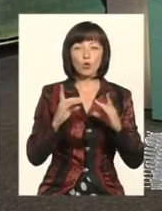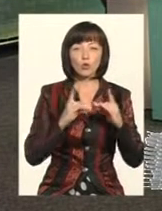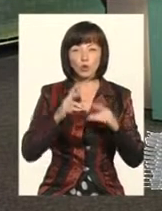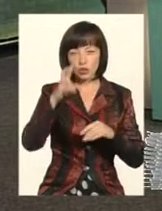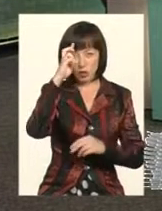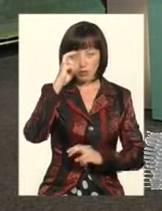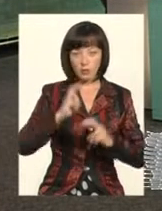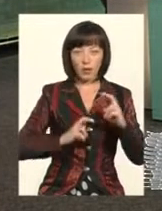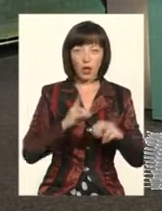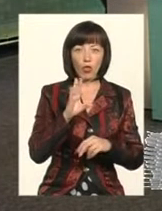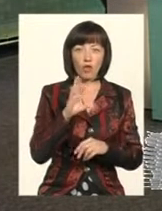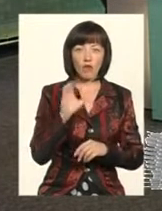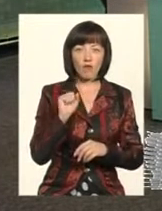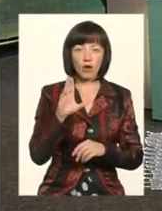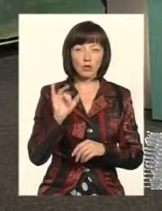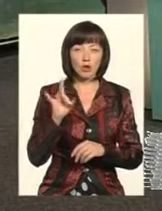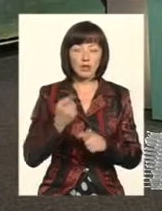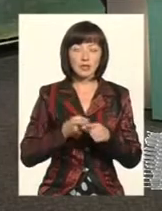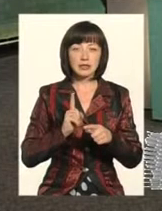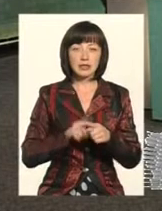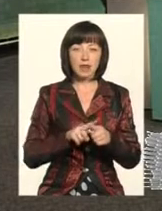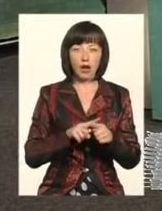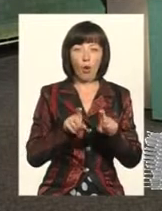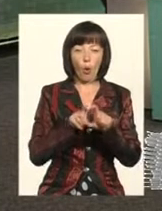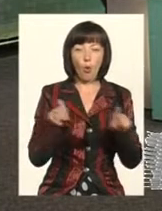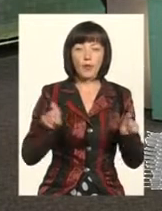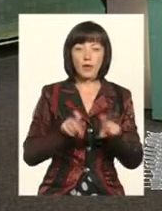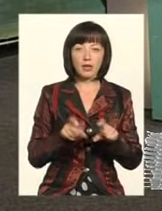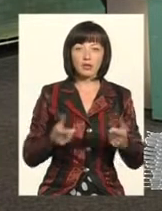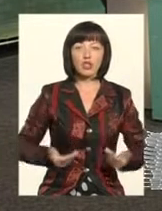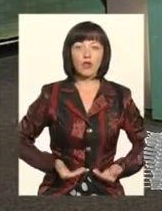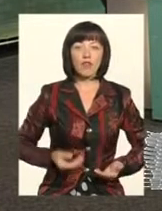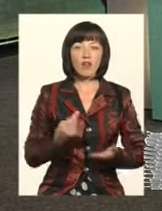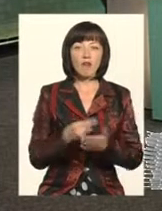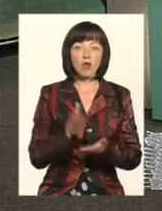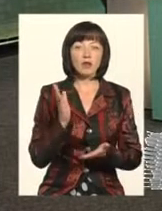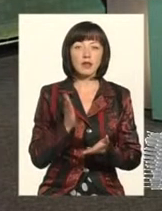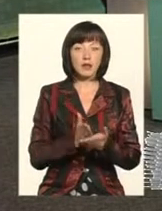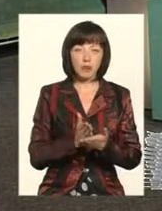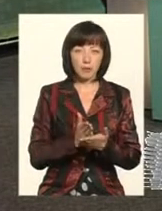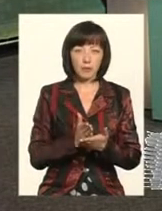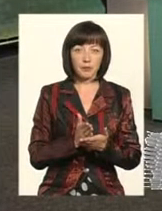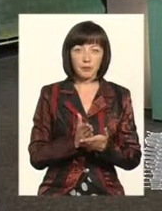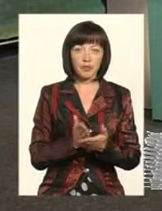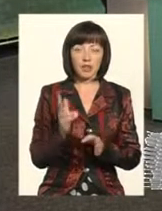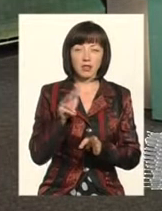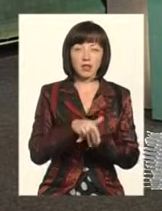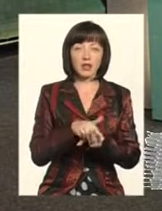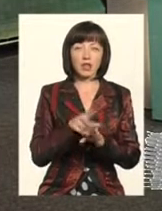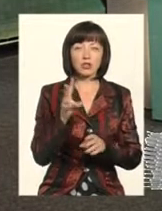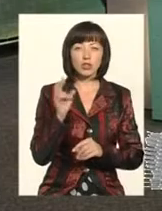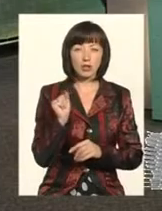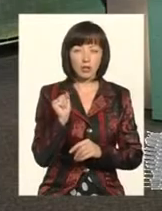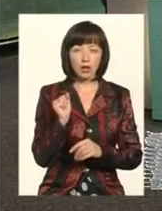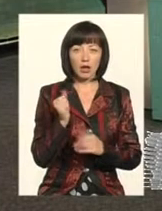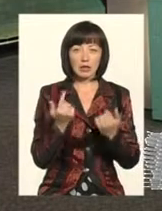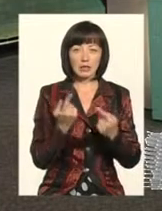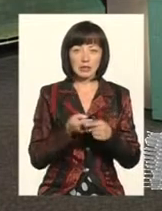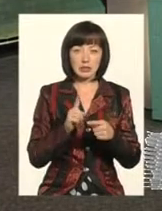державного підприємства «Новатор», що це об'єкти, будемо казати, житловий фонд є, ну, будемо казати, навантаженням на